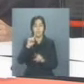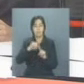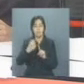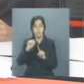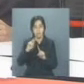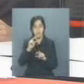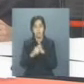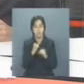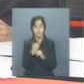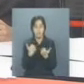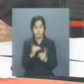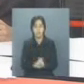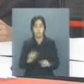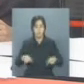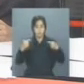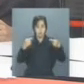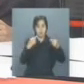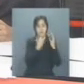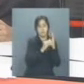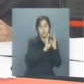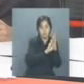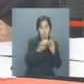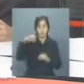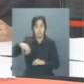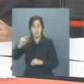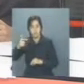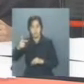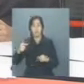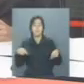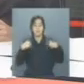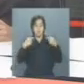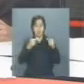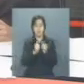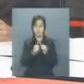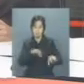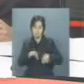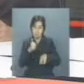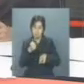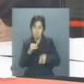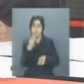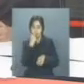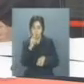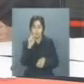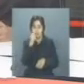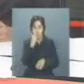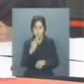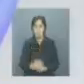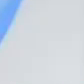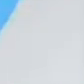คะคู่ระหว่างบุรีรัมย์พีเอกับเมืองทองหนองจอกยูไนเต็ดค่ะจัดได้หรือไม่นะคะติดตามจากคุณประภาพรชวนาสิริ